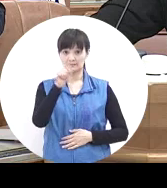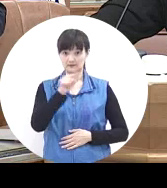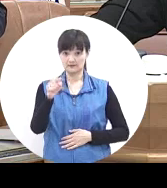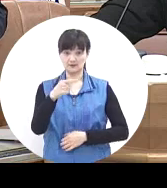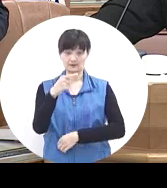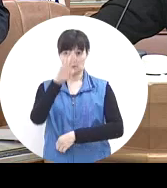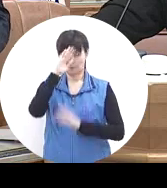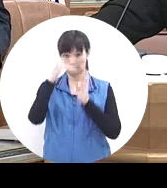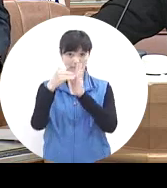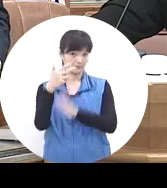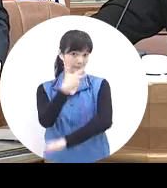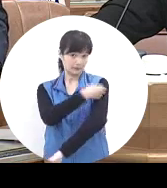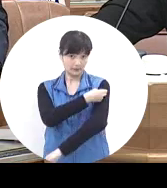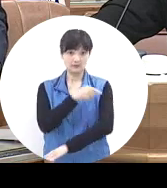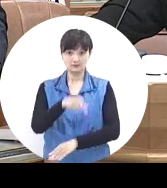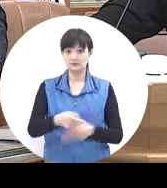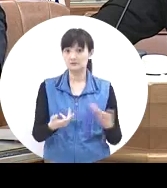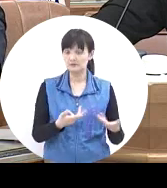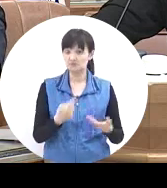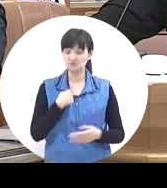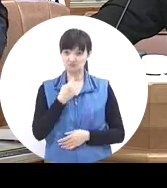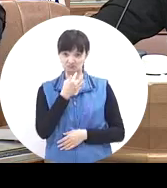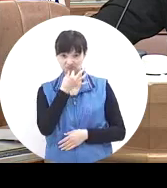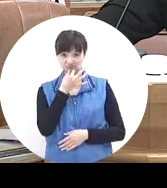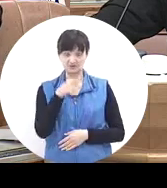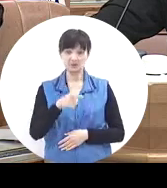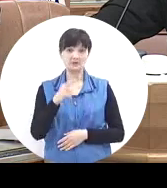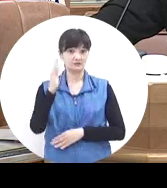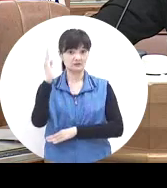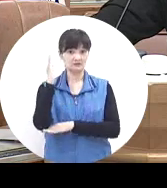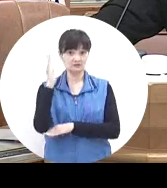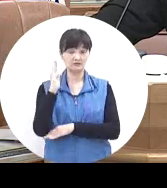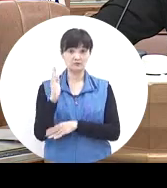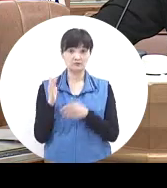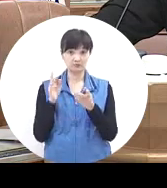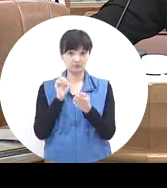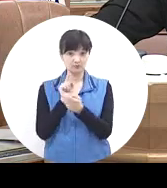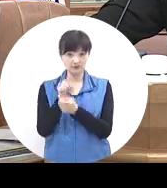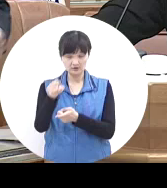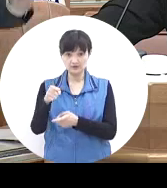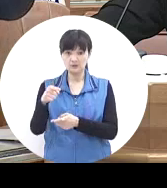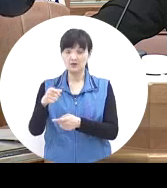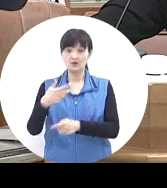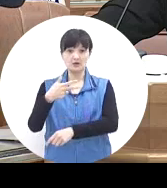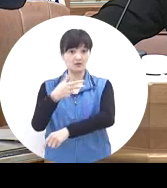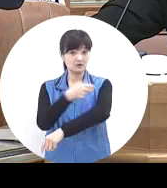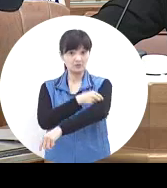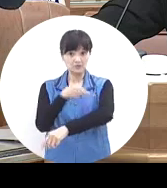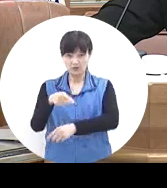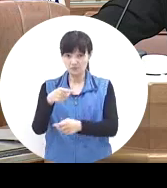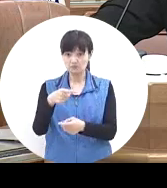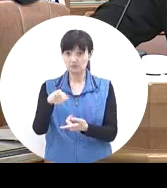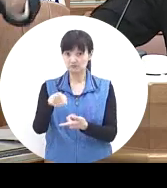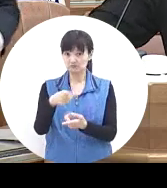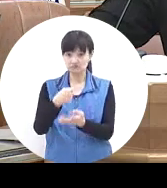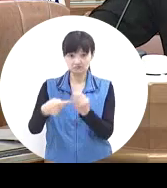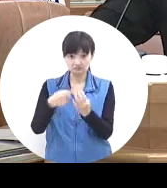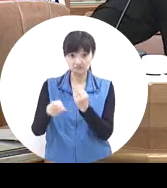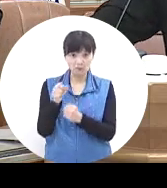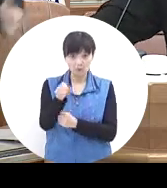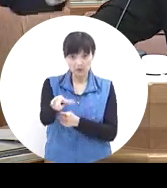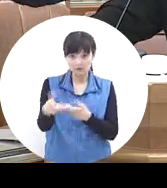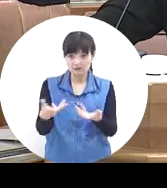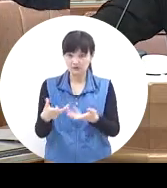哦，这个很显然的是一个罗生门呐、啊。如果你今天是行政院长，你会不会把整个采购的疫